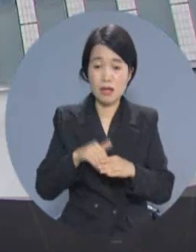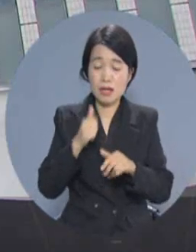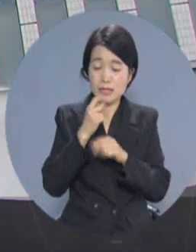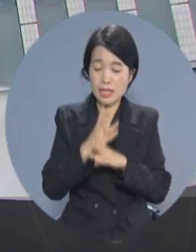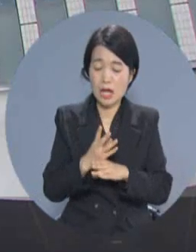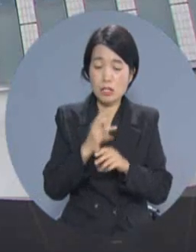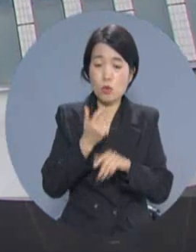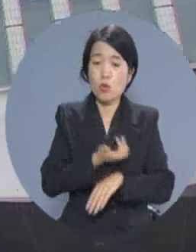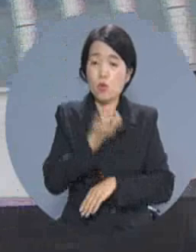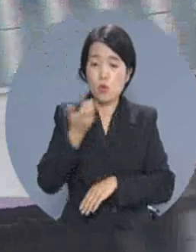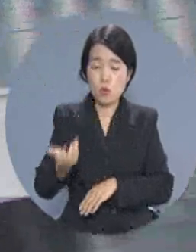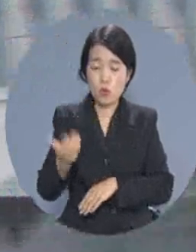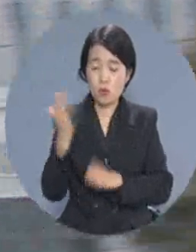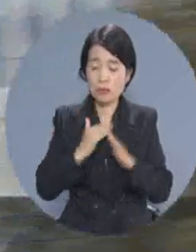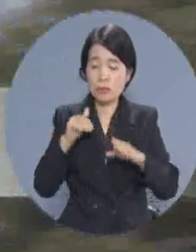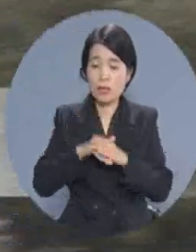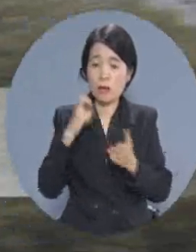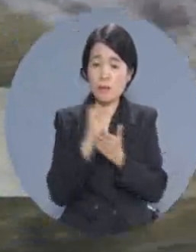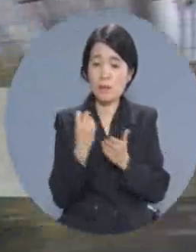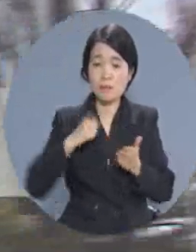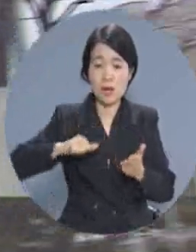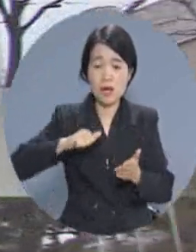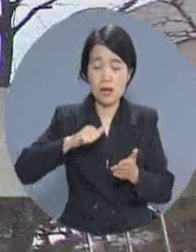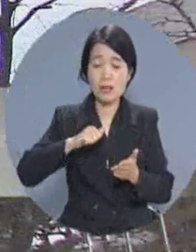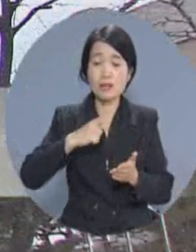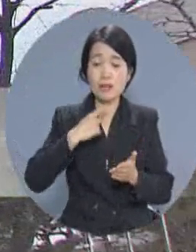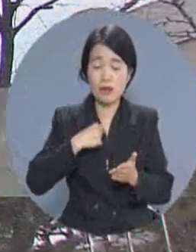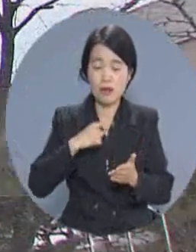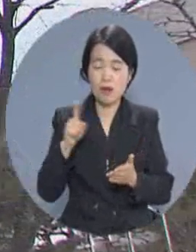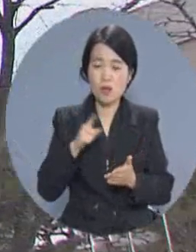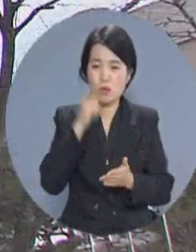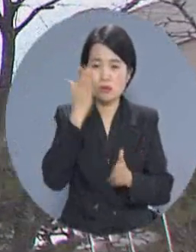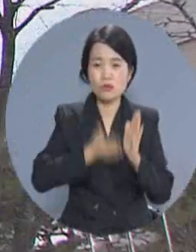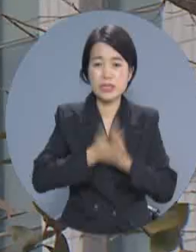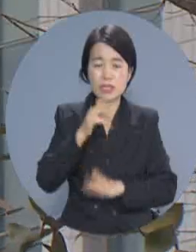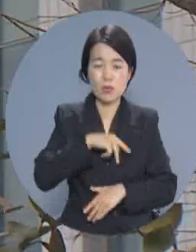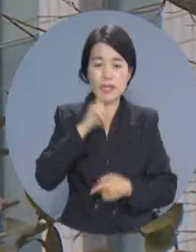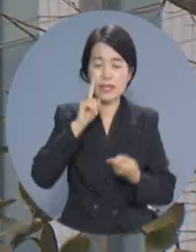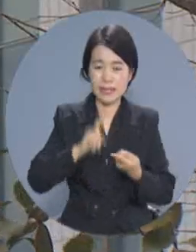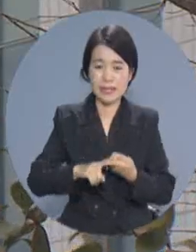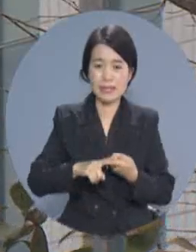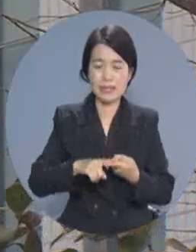주소를 옮겨 공직선거법 위반 혐의를 받고 있는 모 여수시 의원에